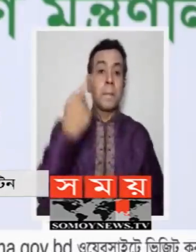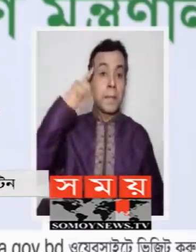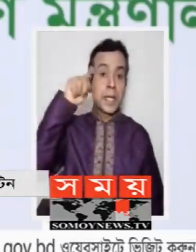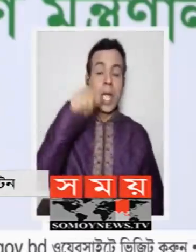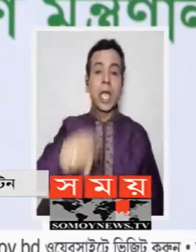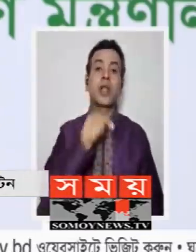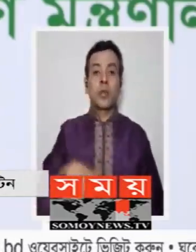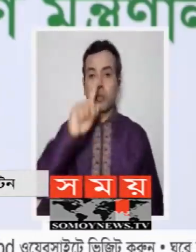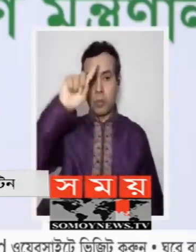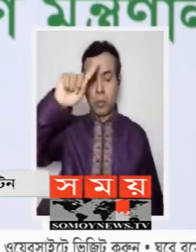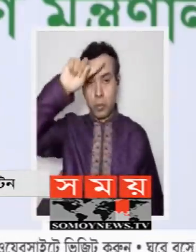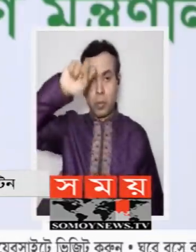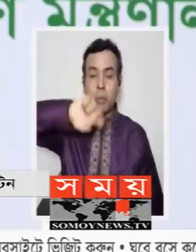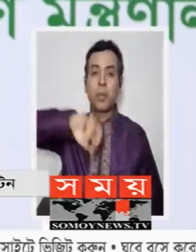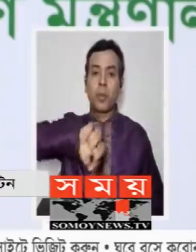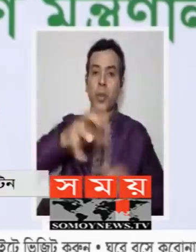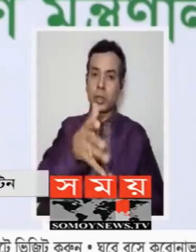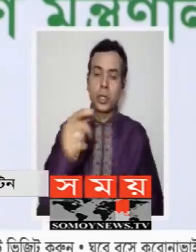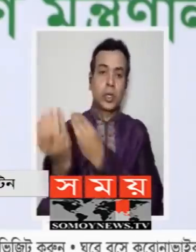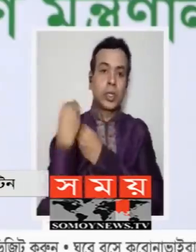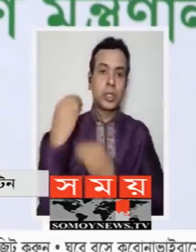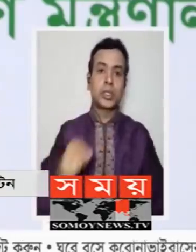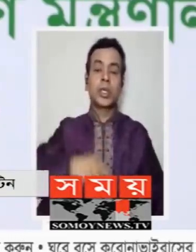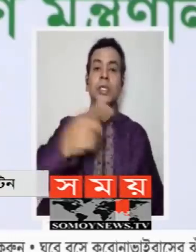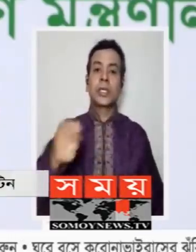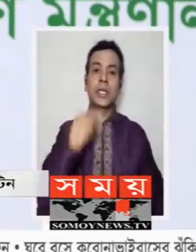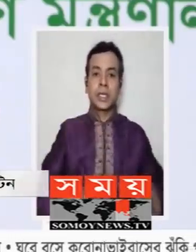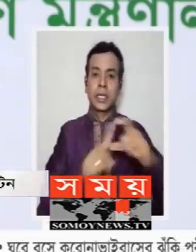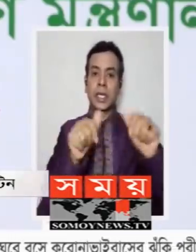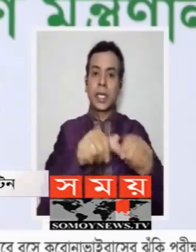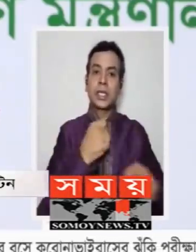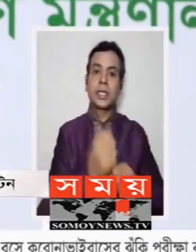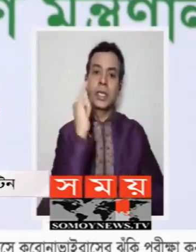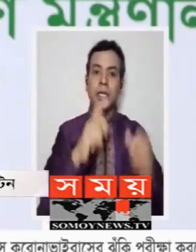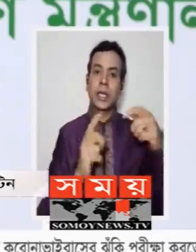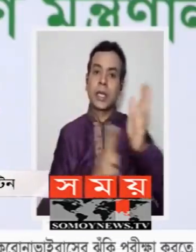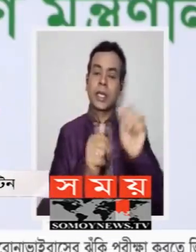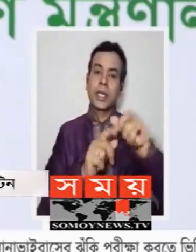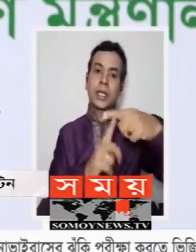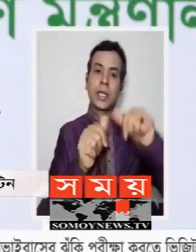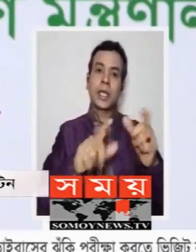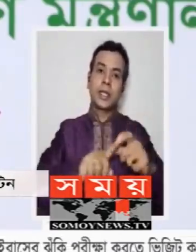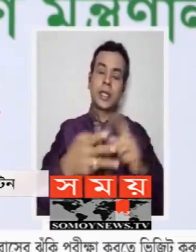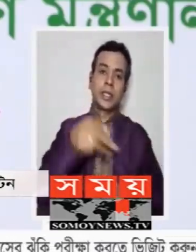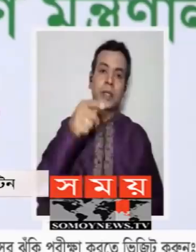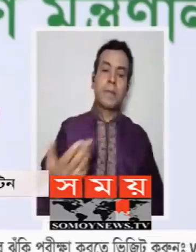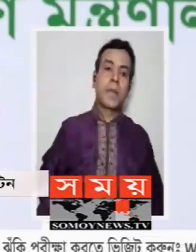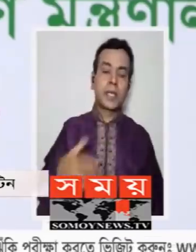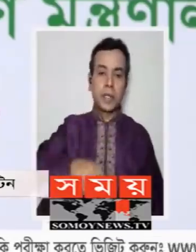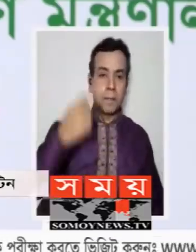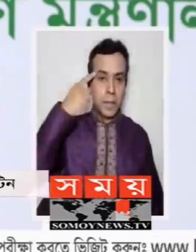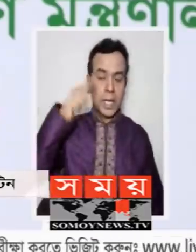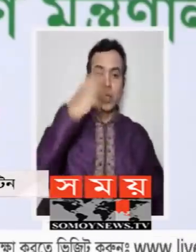যা দিয়ে হাত ক্লিন করা যাবে এবং হ্যান্ড র‍্যাপ করা যাবে। বিজ্ঞান ও প্রযুক্তি মন্ত্রণালয়ের অধীনে ডেজিগনেটেড